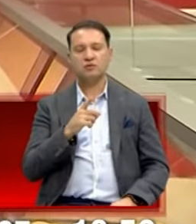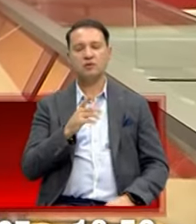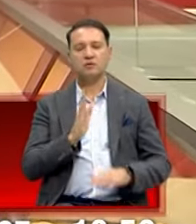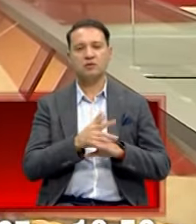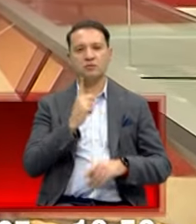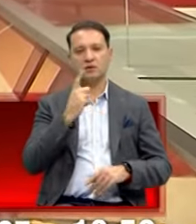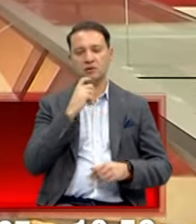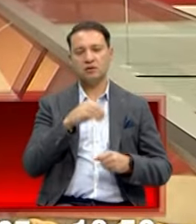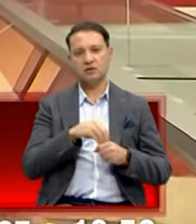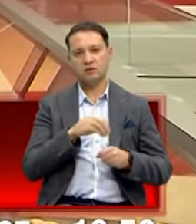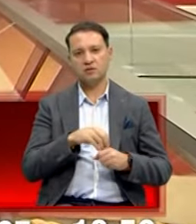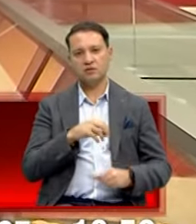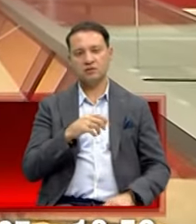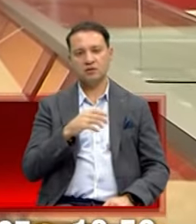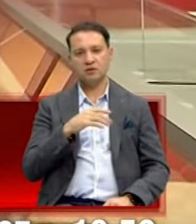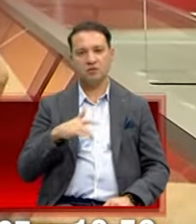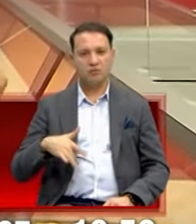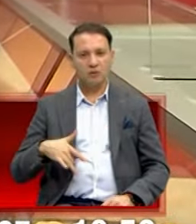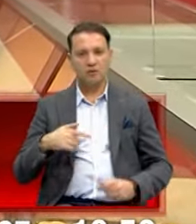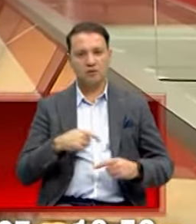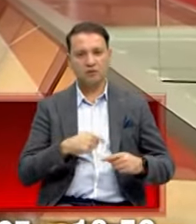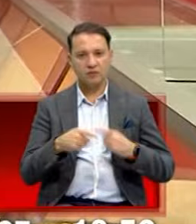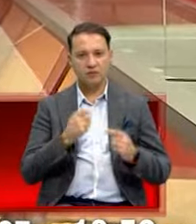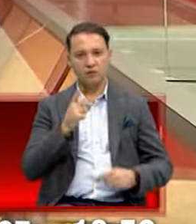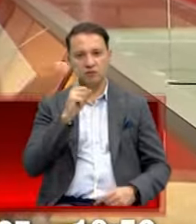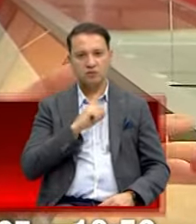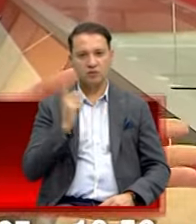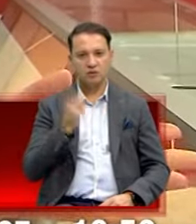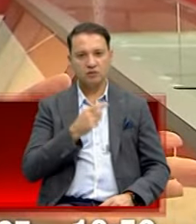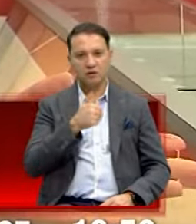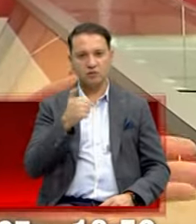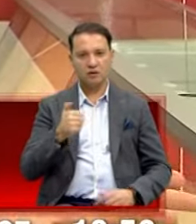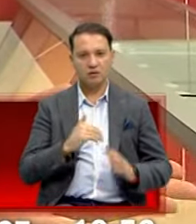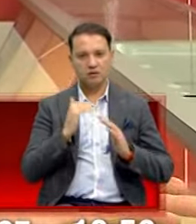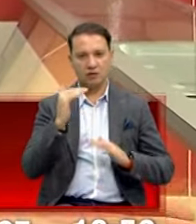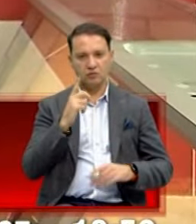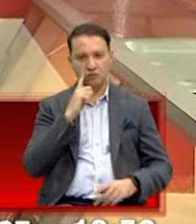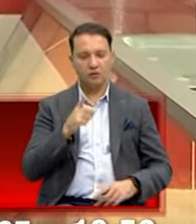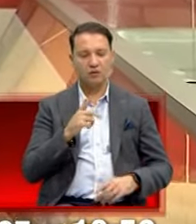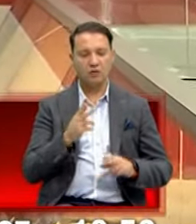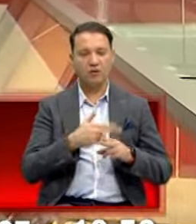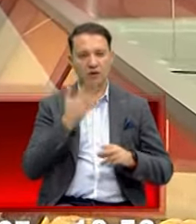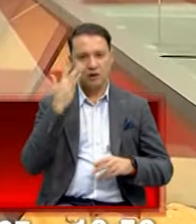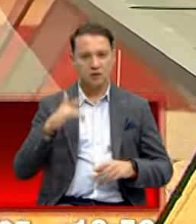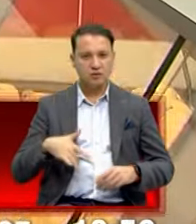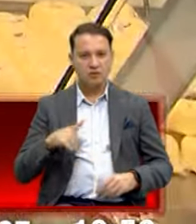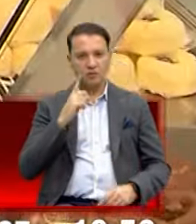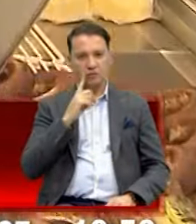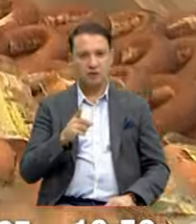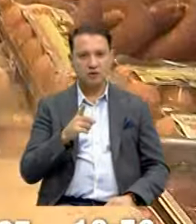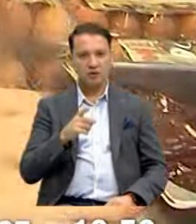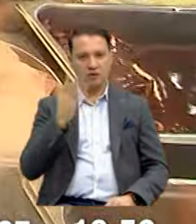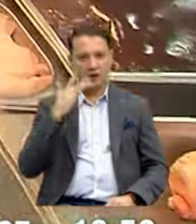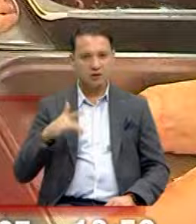Çünkü bir yıl içerisinde sakatatın fiyatı %166 oranında arttı. Örneğin karaciğere baktığımızda